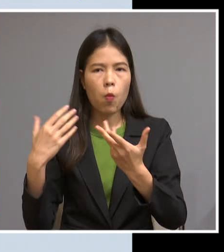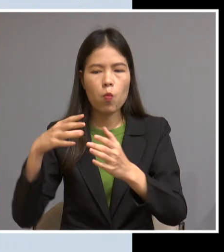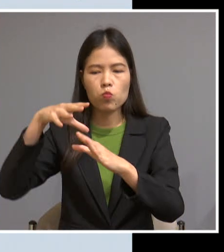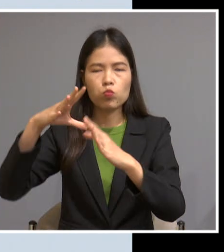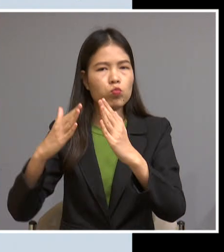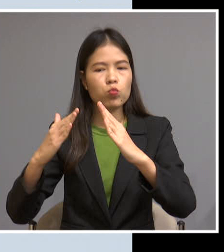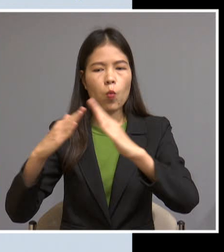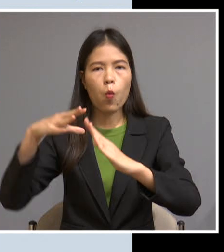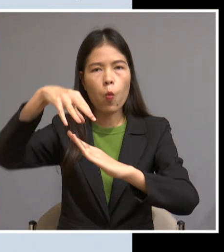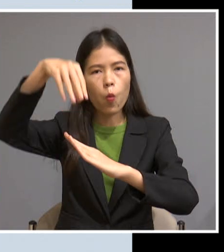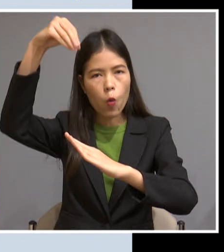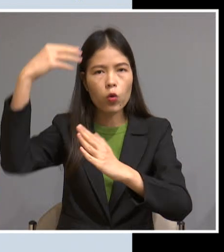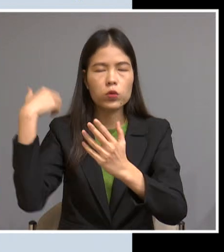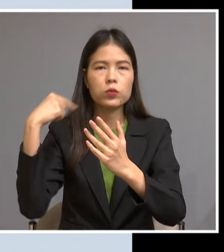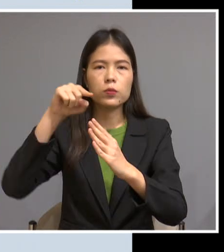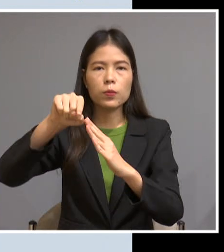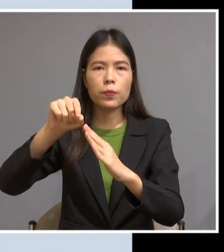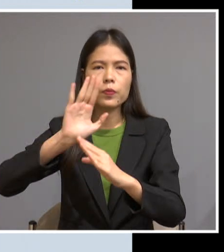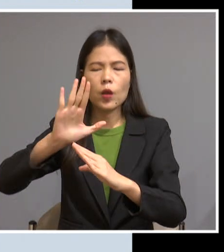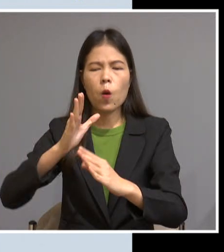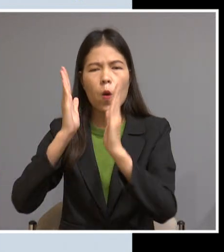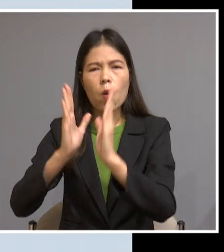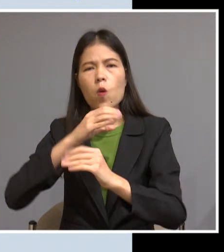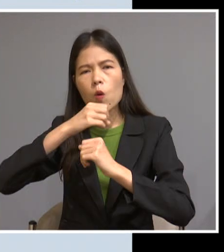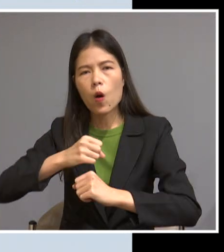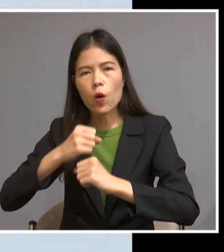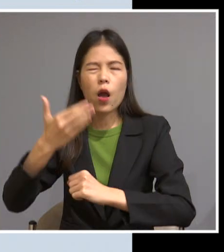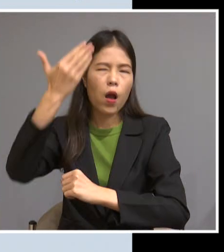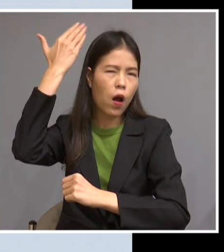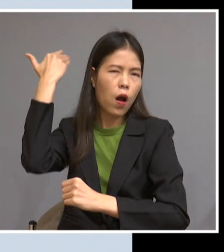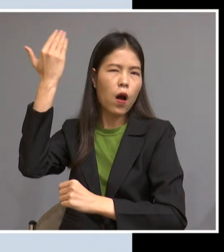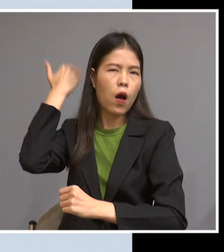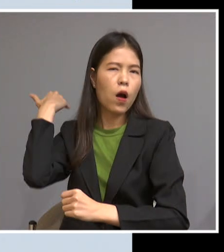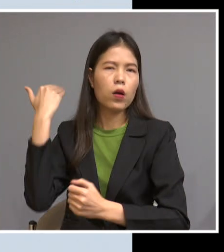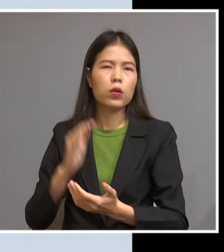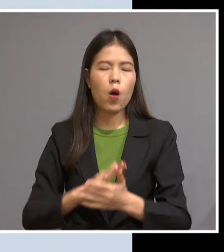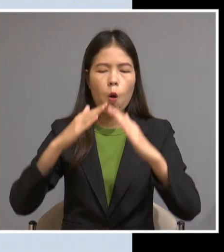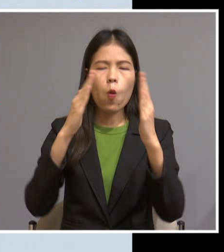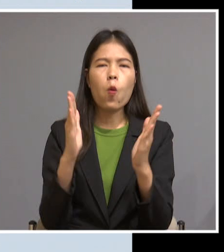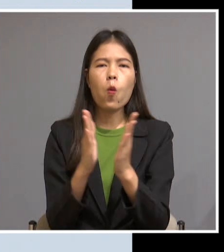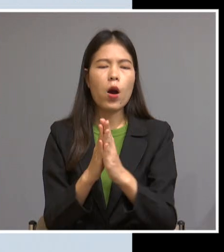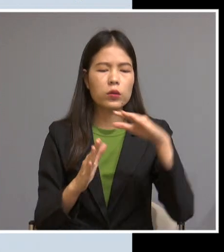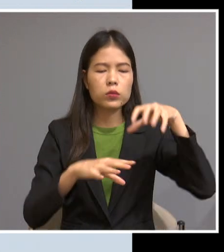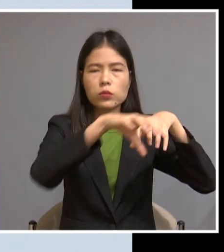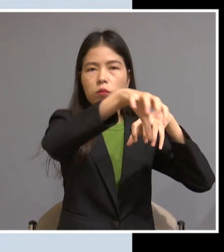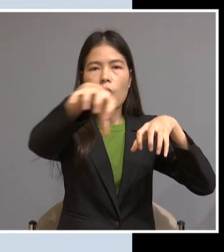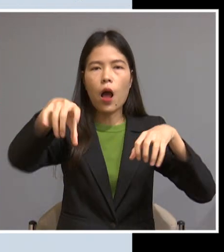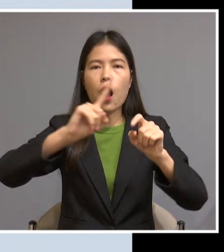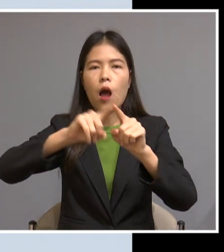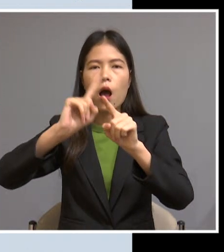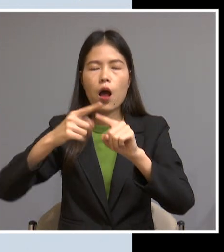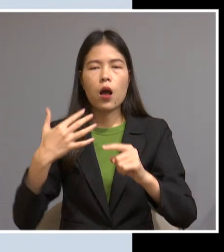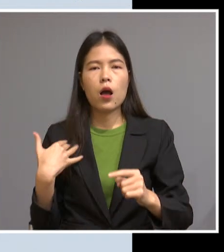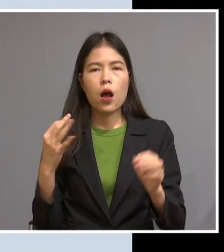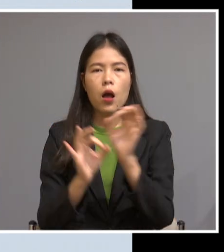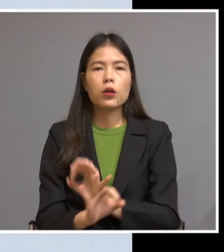วาลี อุโบสด วัดบ้านดงเหนือและวัดขแมทเก่าซึ่งตรนี้เองจำเป็นต้องศึกษ